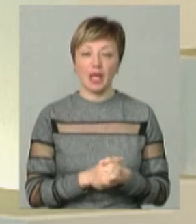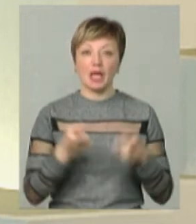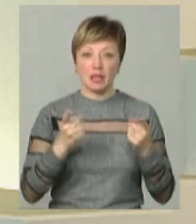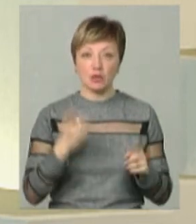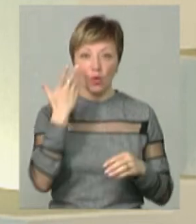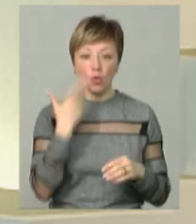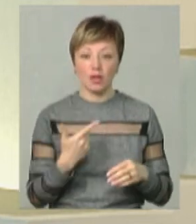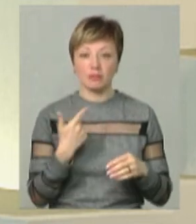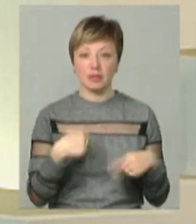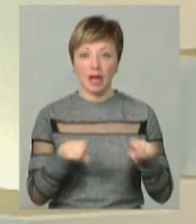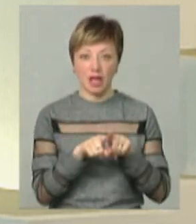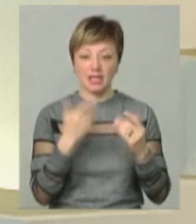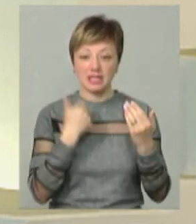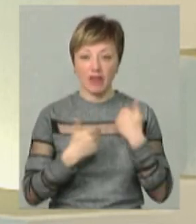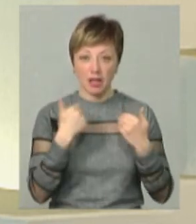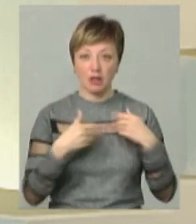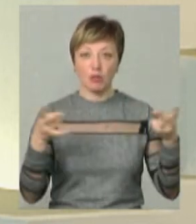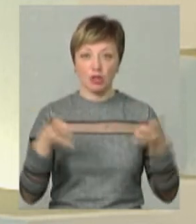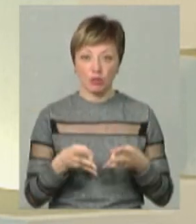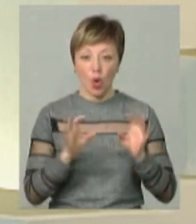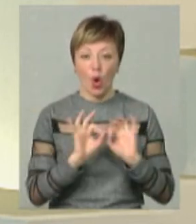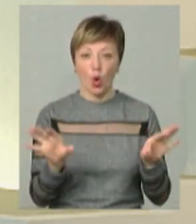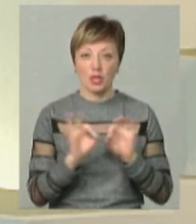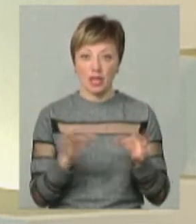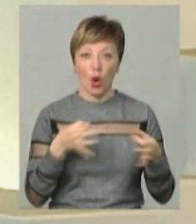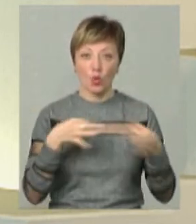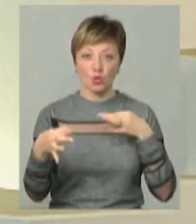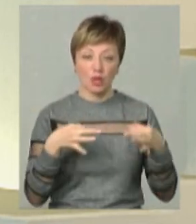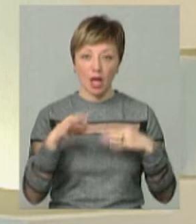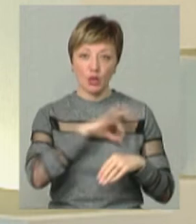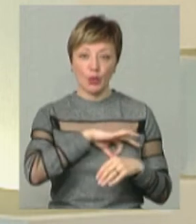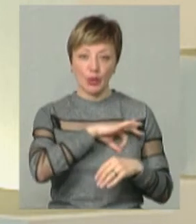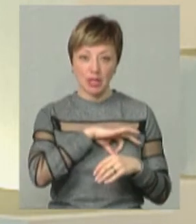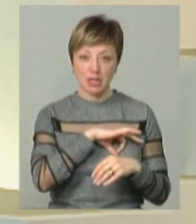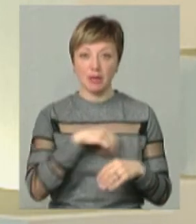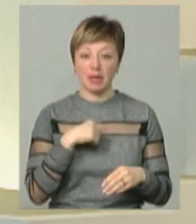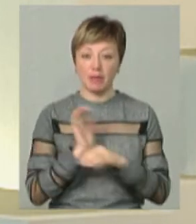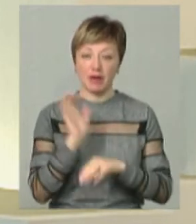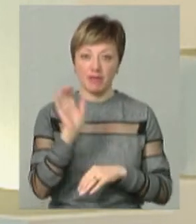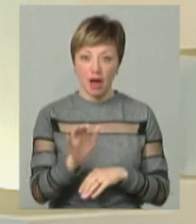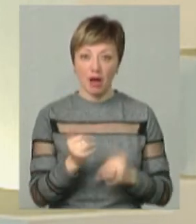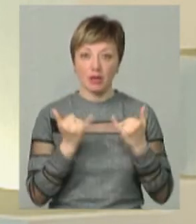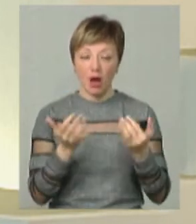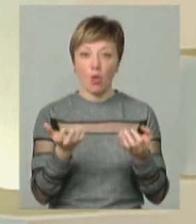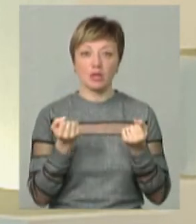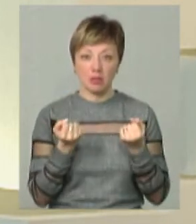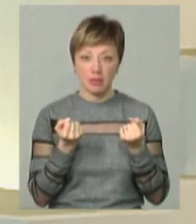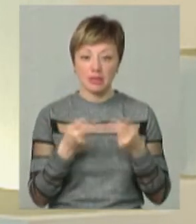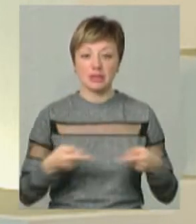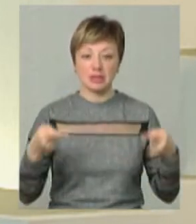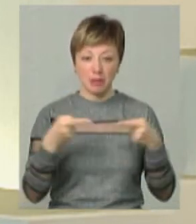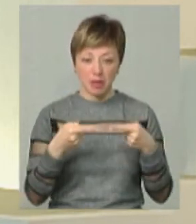Дійсно, коли до нас надходять такі звернення, які потребують саме роз'яснення і консультації юриста, ми направляємо для отримання